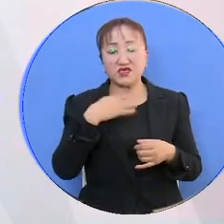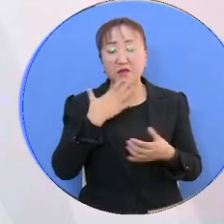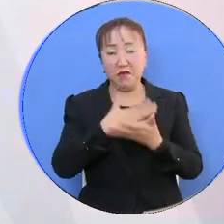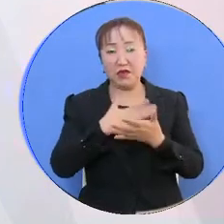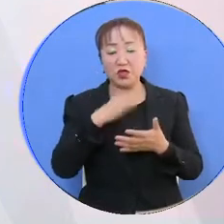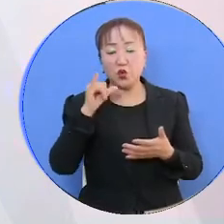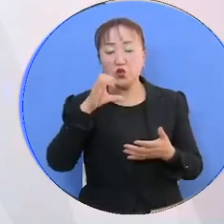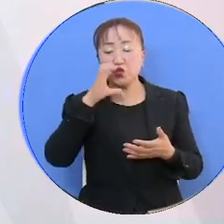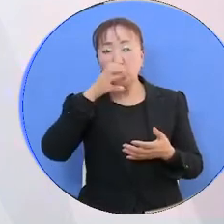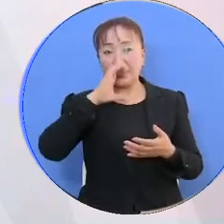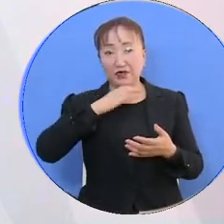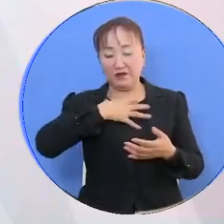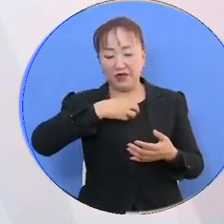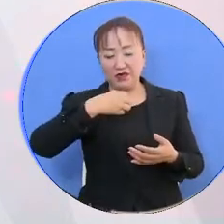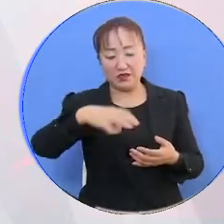байх нэ.